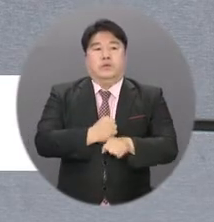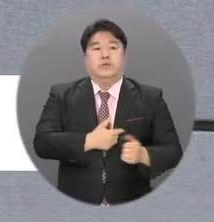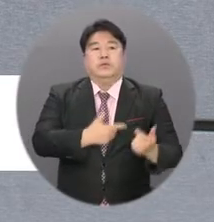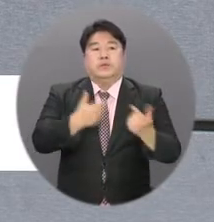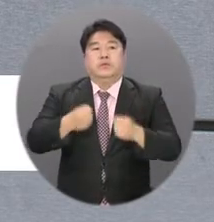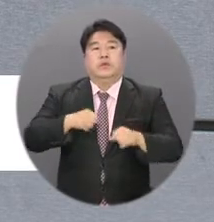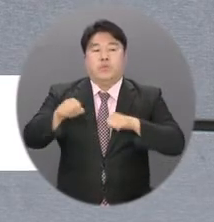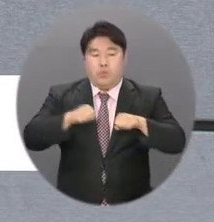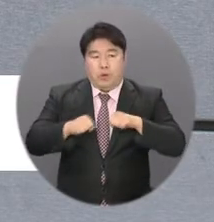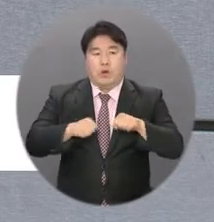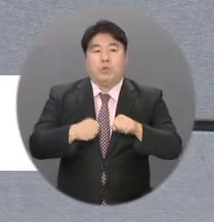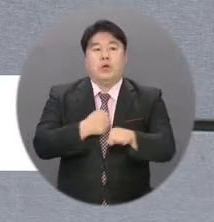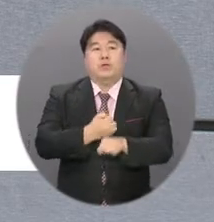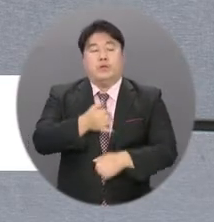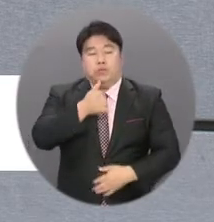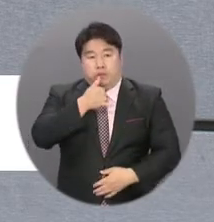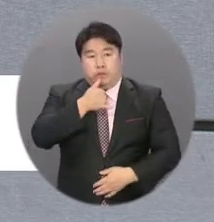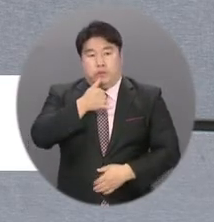그런